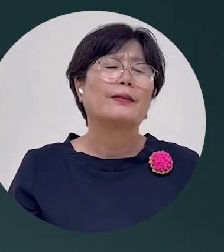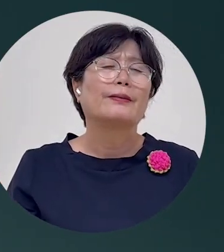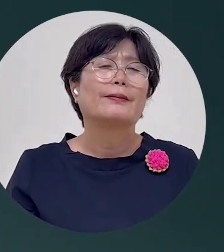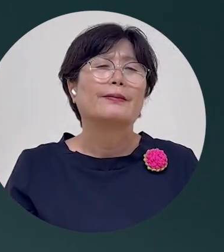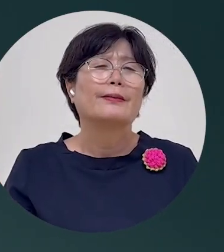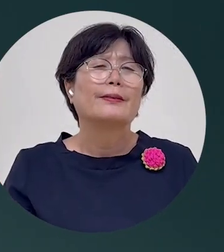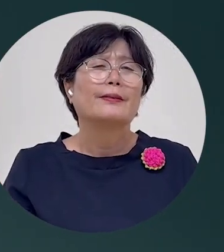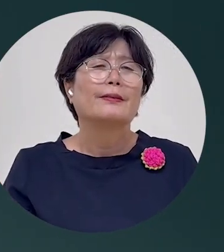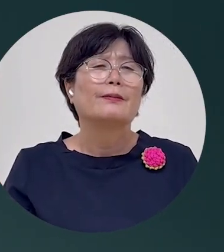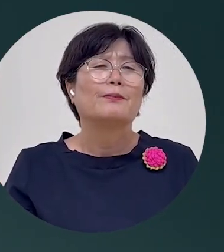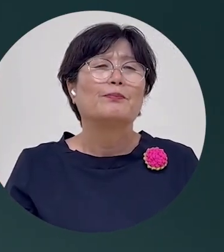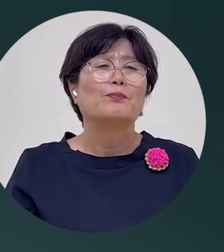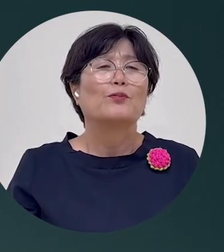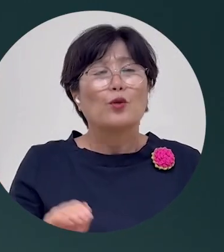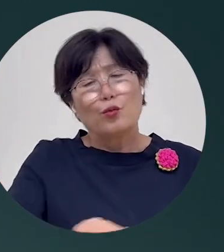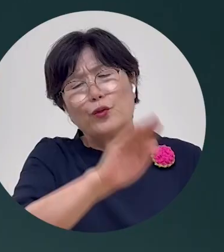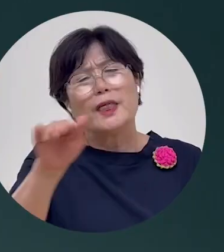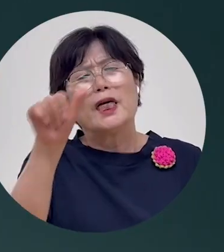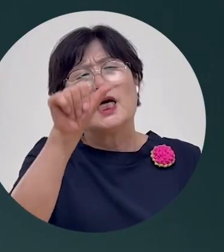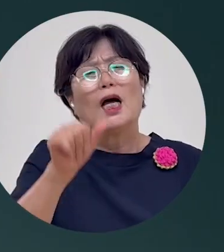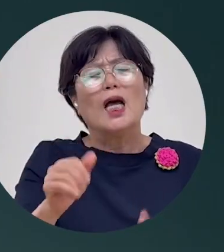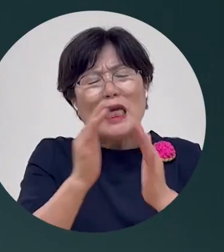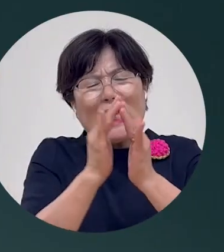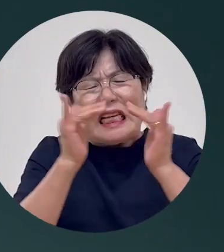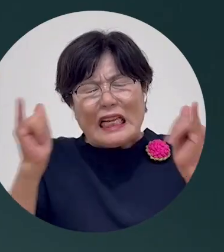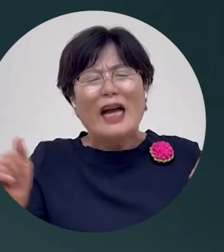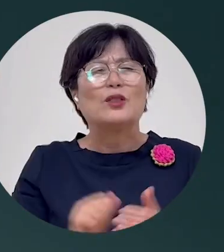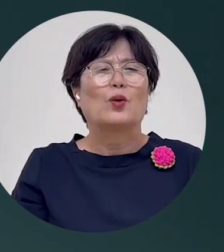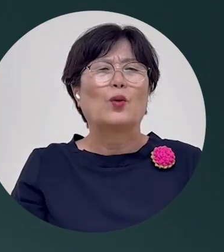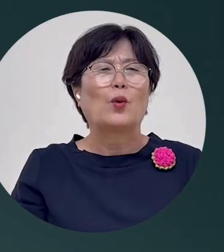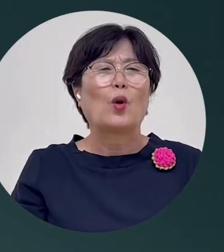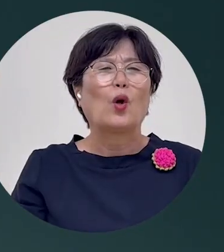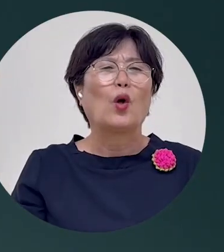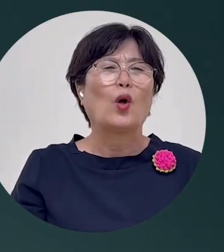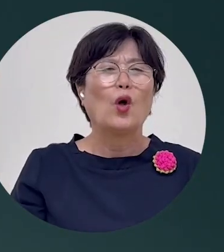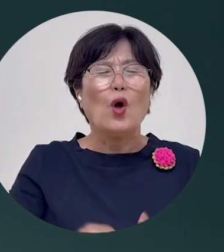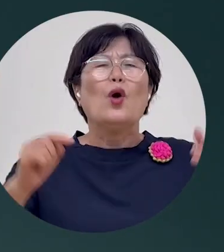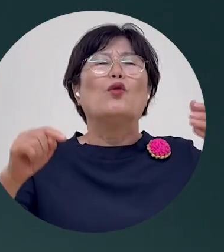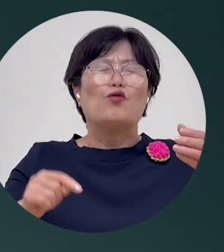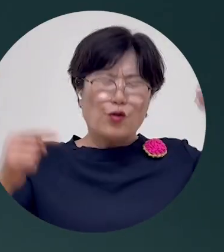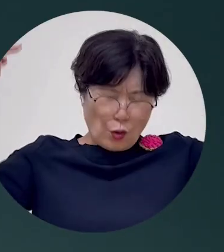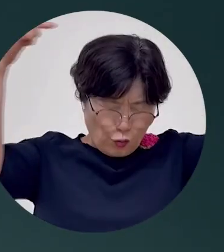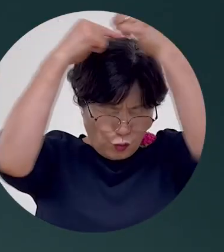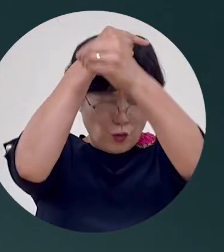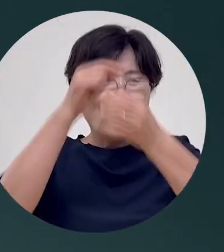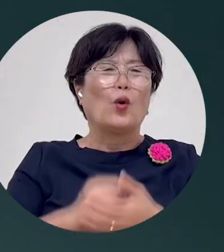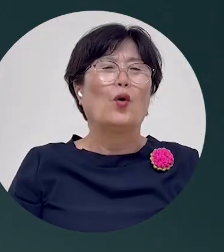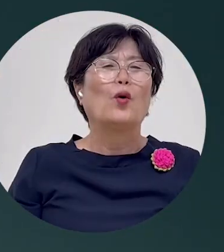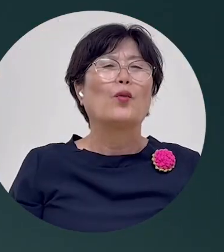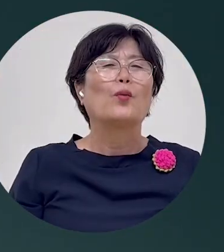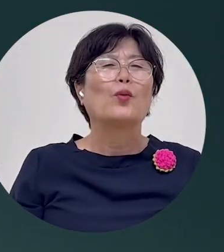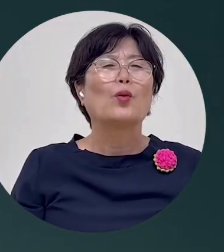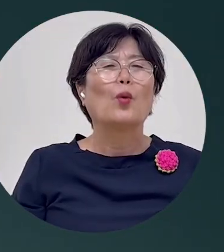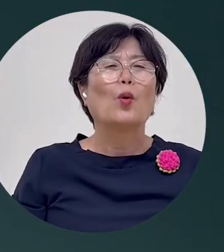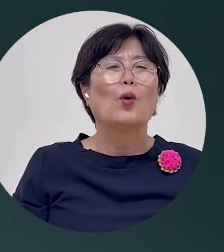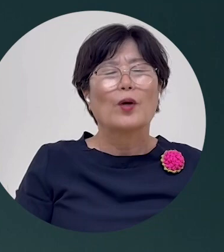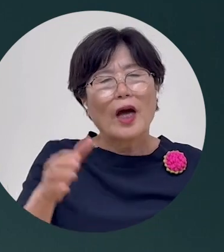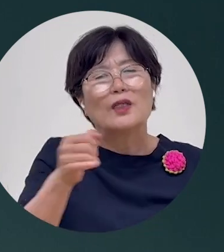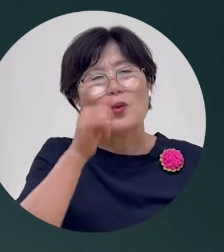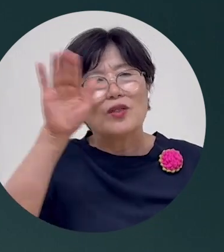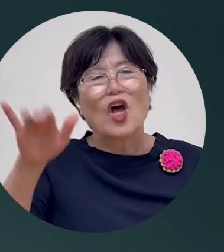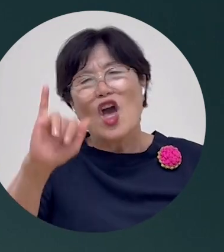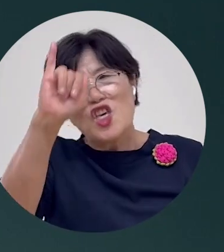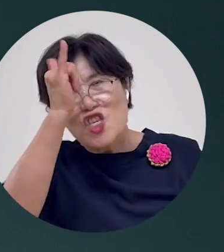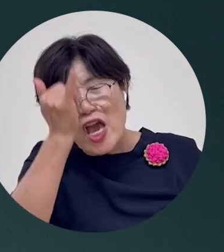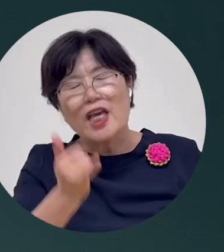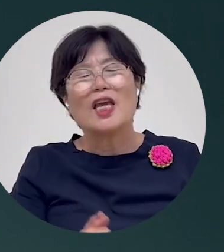우리가 인간적으로, 우리는 성리학과 유교로 똘똘 뭉쳐있기 때문에 그런 예의에 벗어난 이야기를 함부로